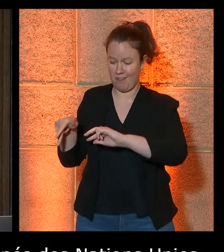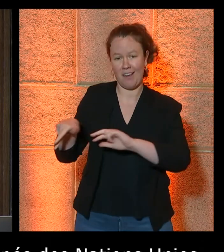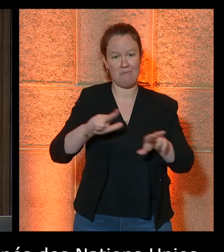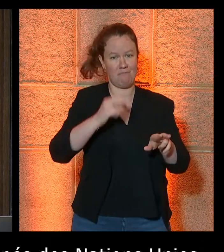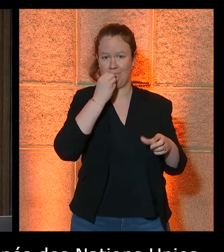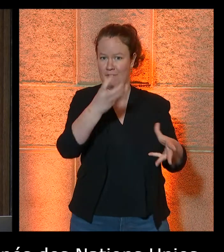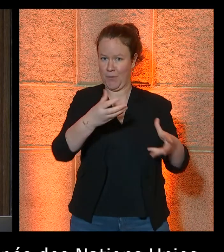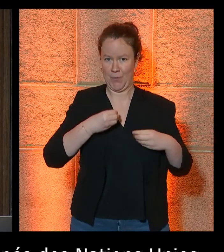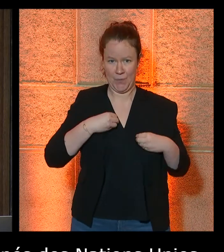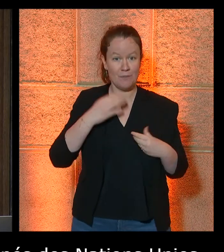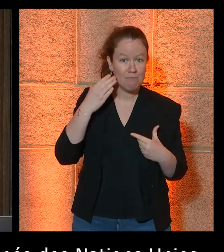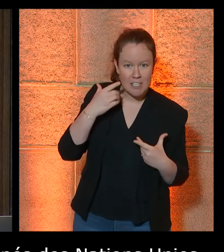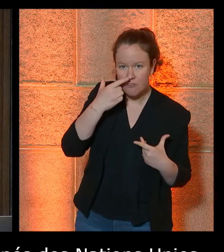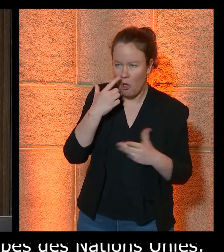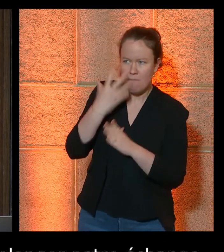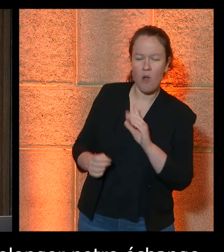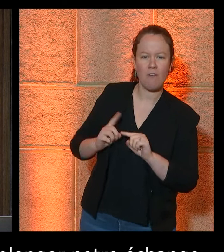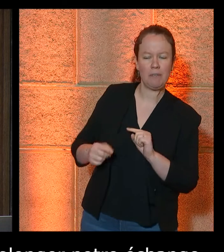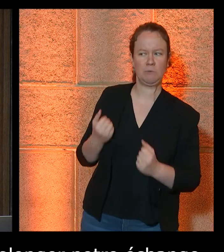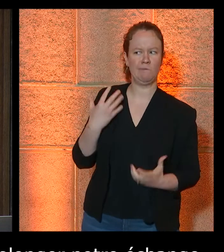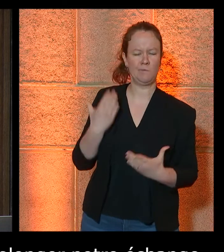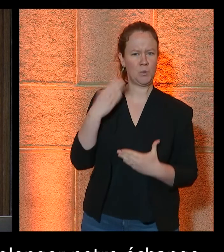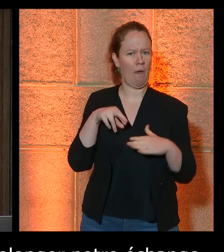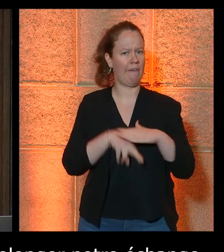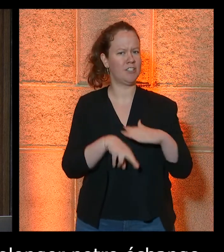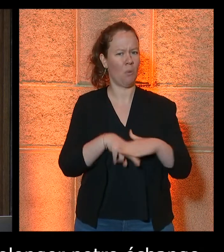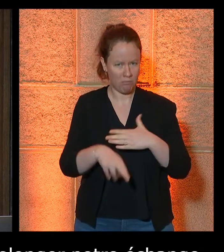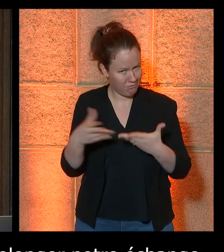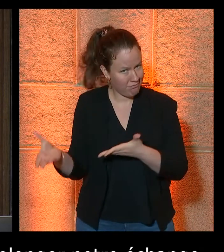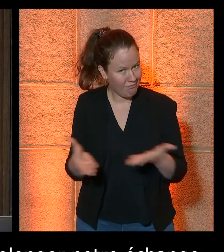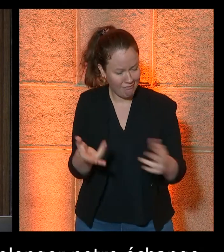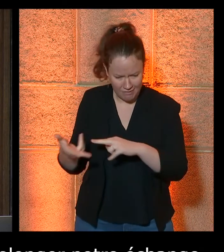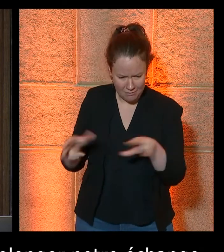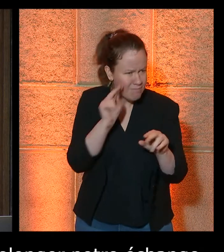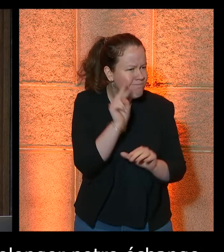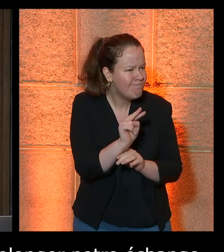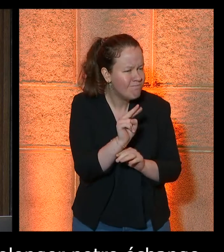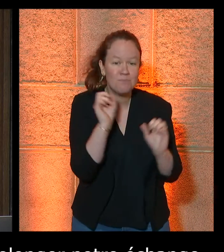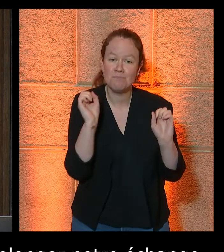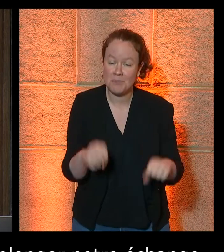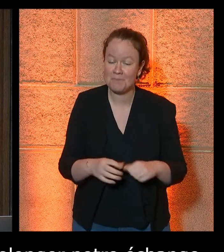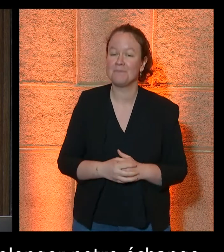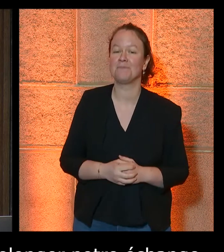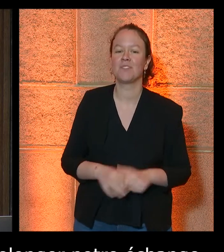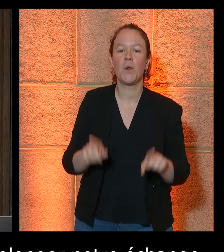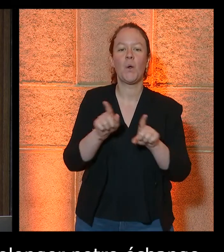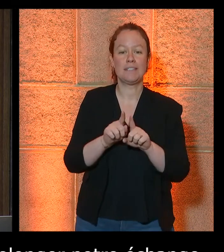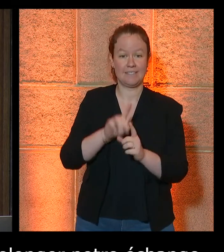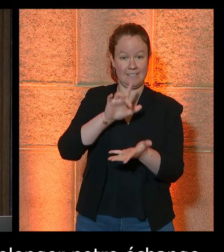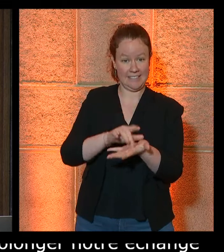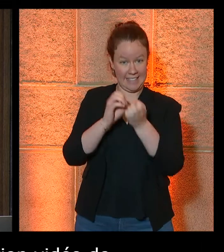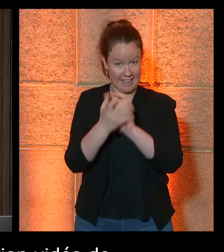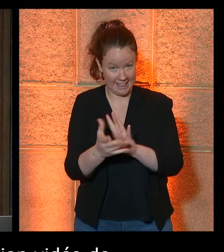réviser un peu toutes les clés de l'accessibilité des campagnes électorales. Nous allons également mettre en ligne dès